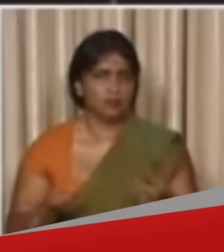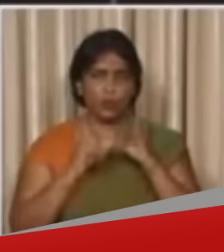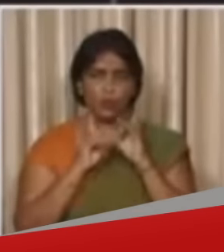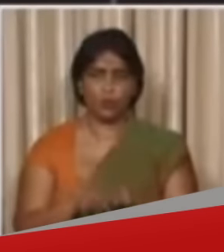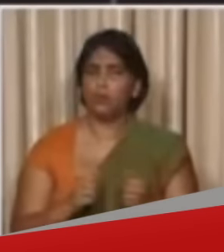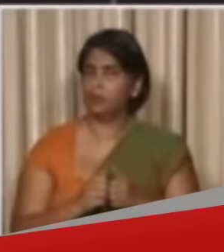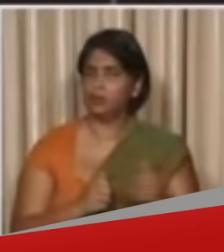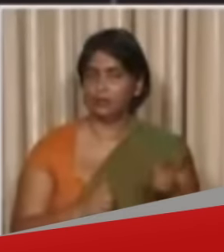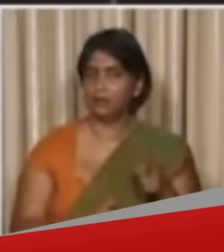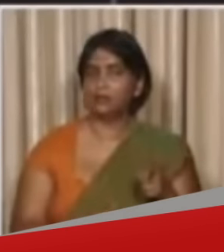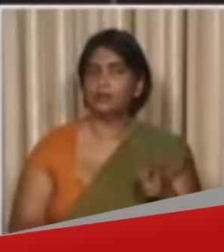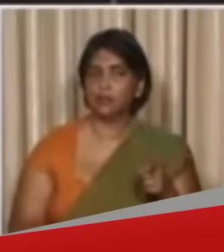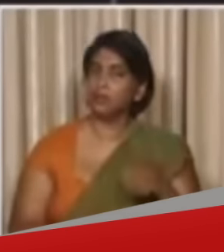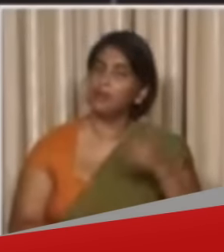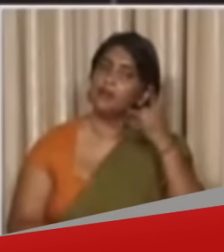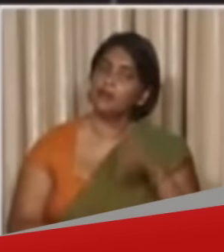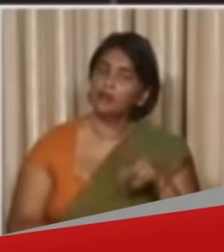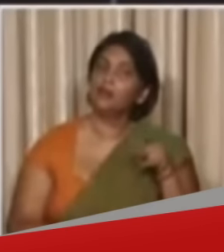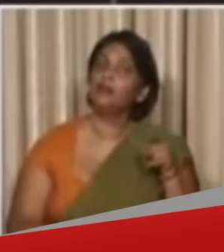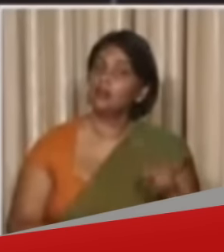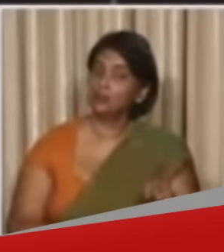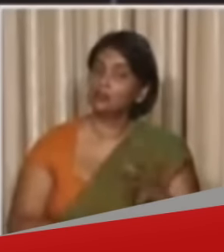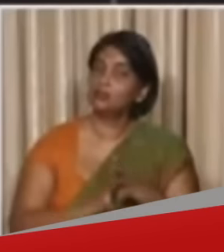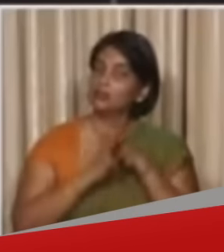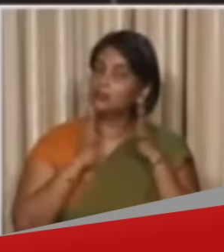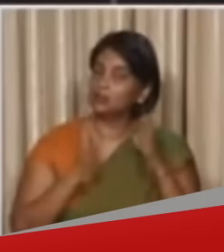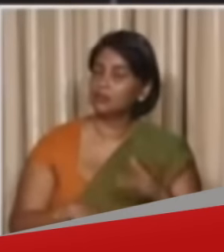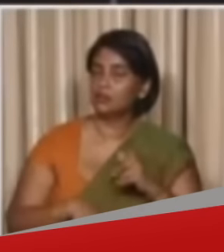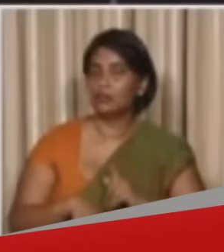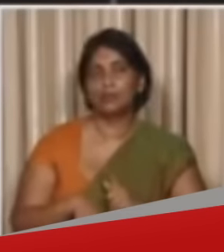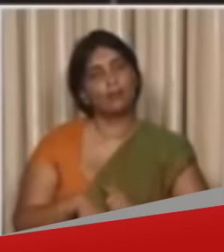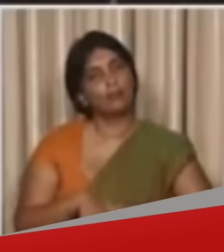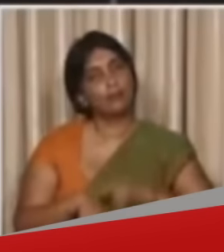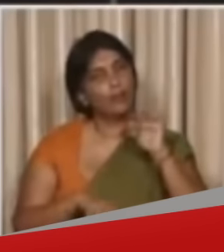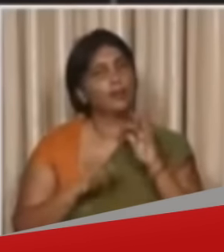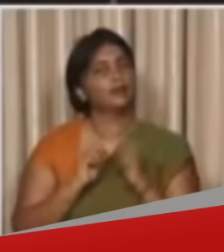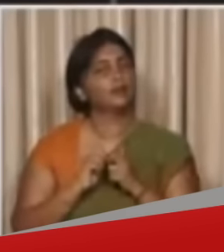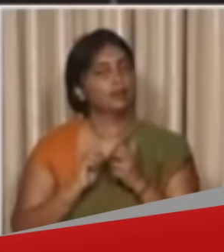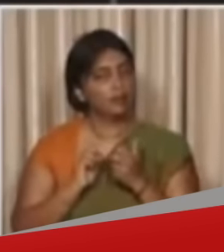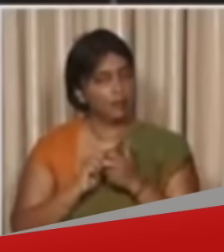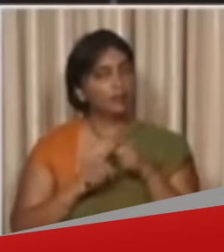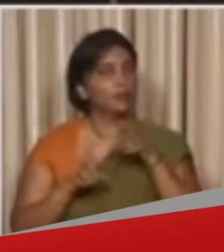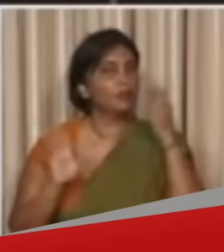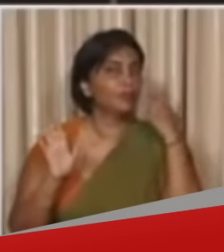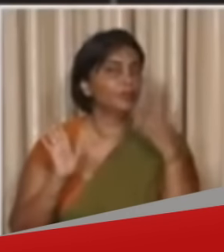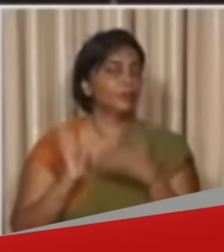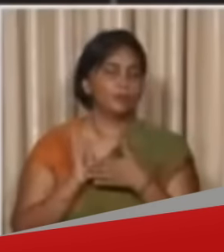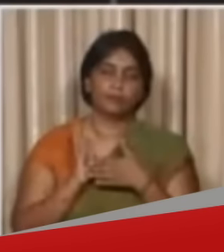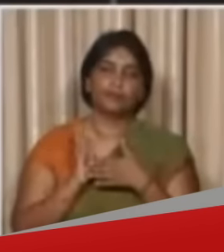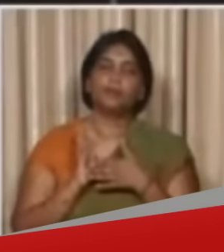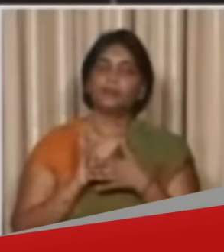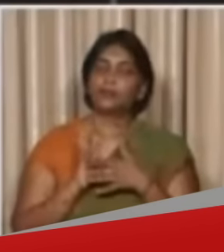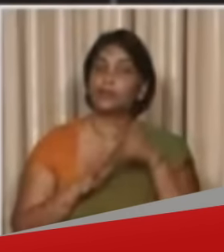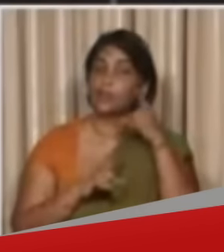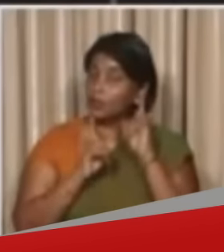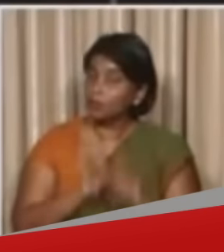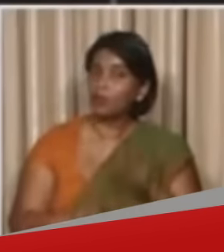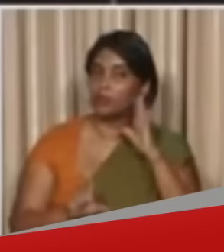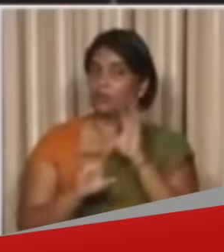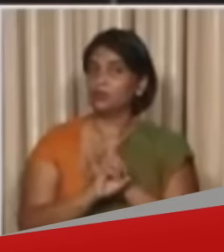කියලා. ඉතින් ඒ නිසා මේක ඉතාම අවාසනාවන්ත තත්ත්වයක් මේ පිළිබඳව. ඒ නිසා මෙවැනි